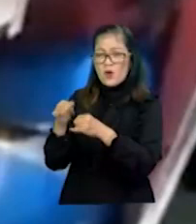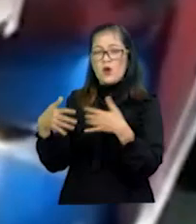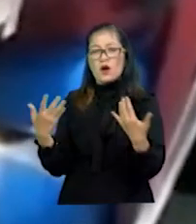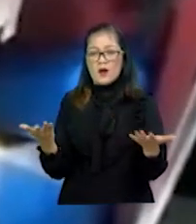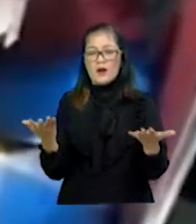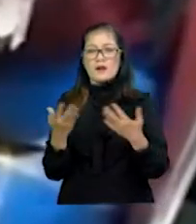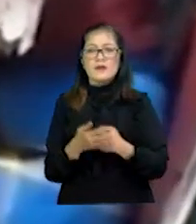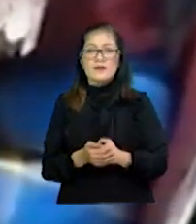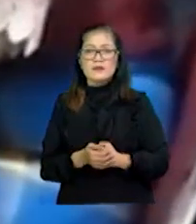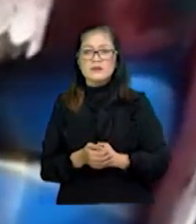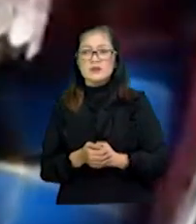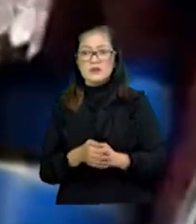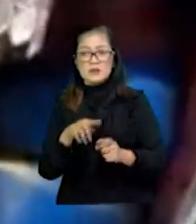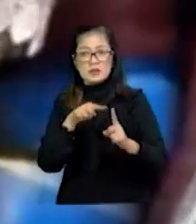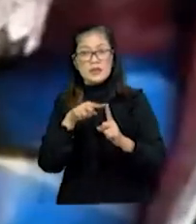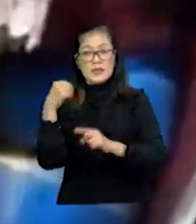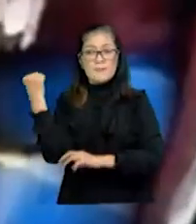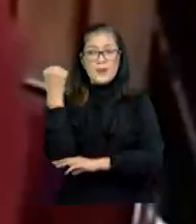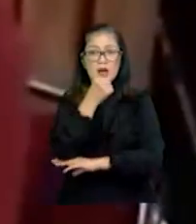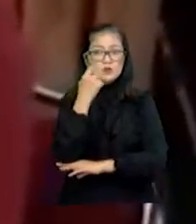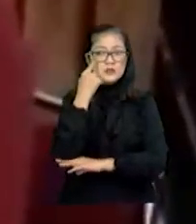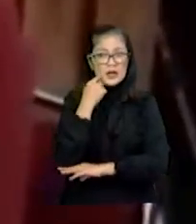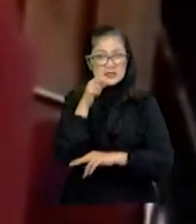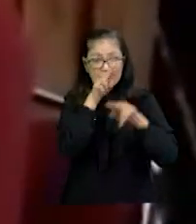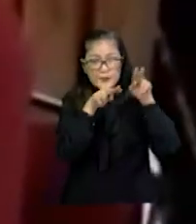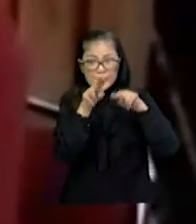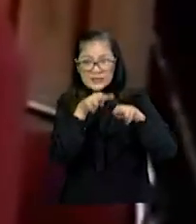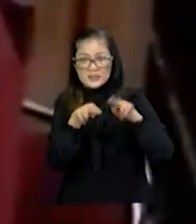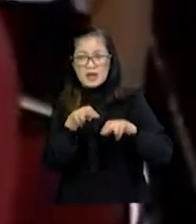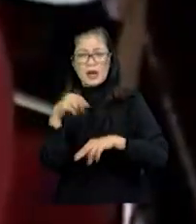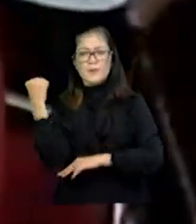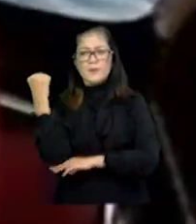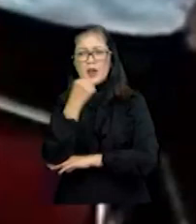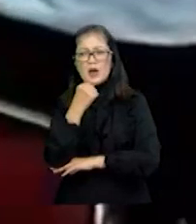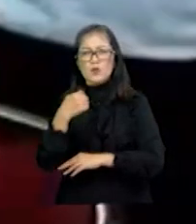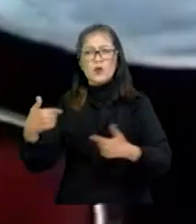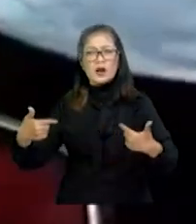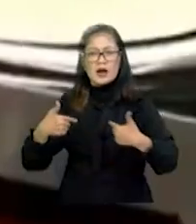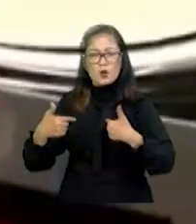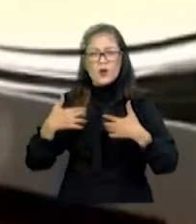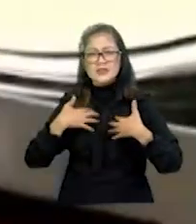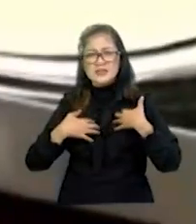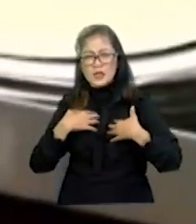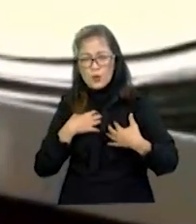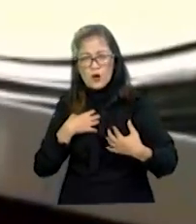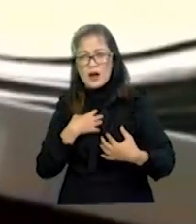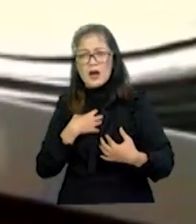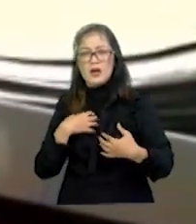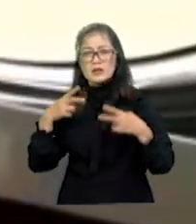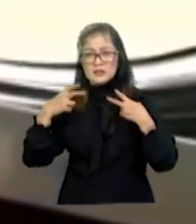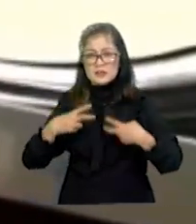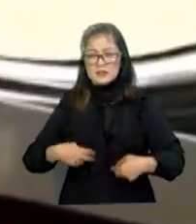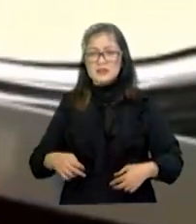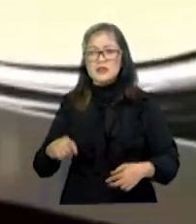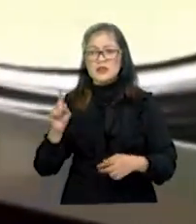Berdasarkan hasil pemeriksaan pelaku dan saksi, polisi menyimpulkan pelaku terindikasi gangguan jiwa. Indikasi diperkuat dari hasil pemeriksaan kejiwaan pelaku di